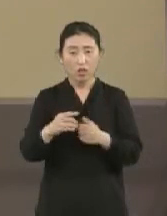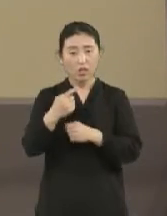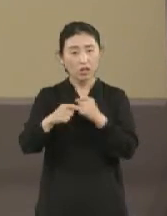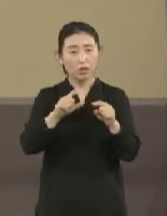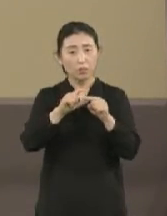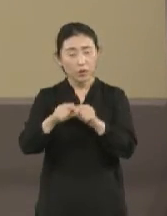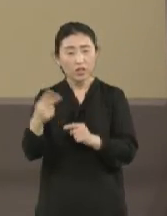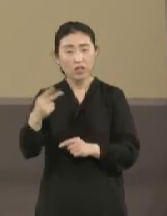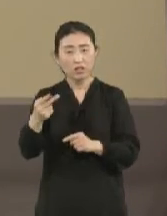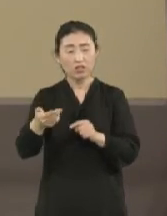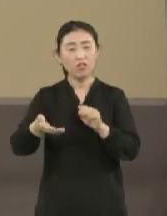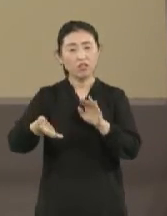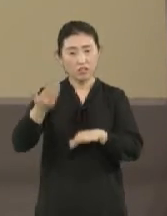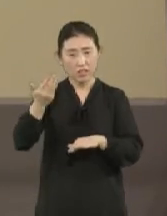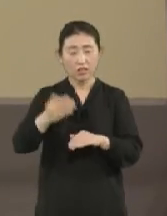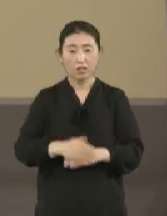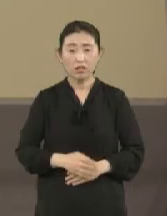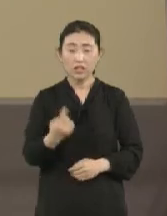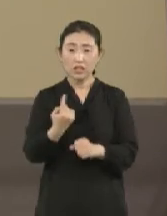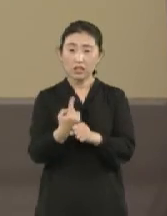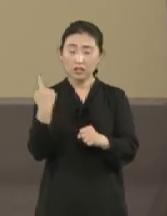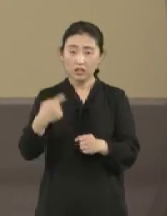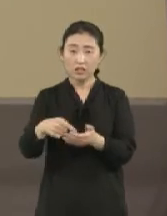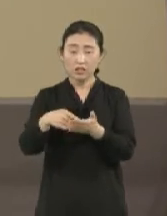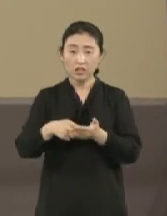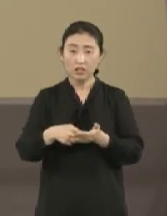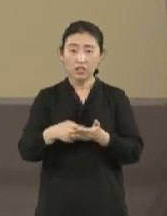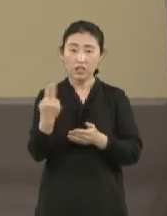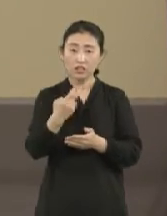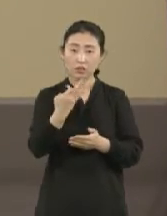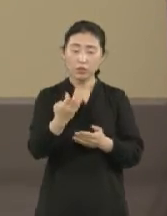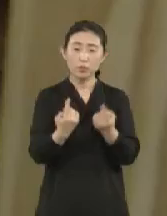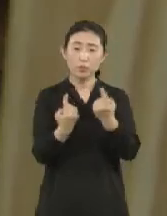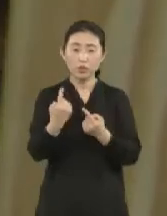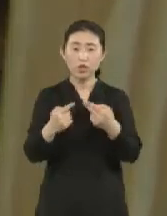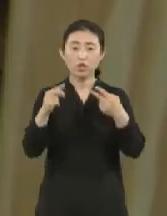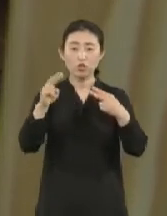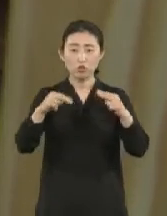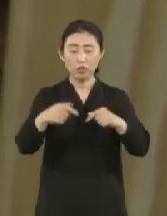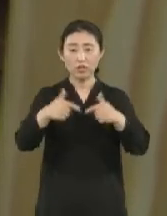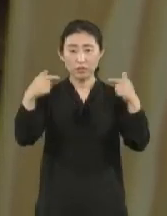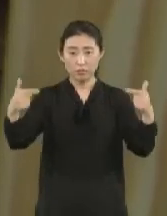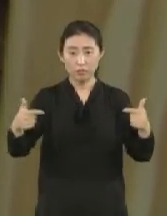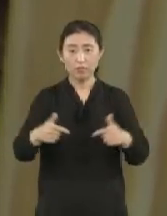연평균 2000건 이상 이며 지난해에는 2014년 에 비해 두 배 이상 늘었습니다